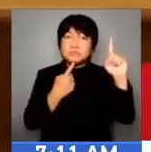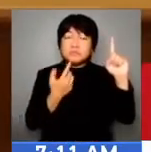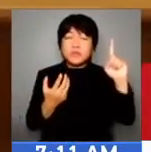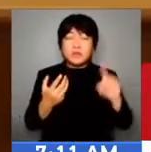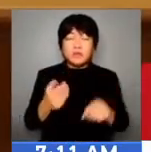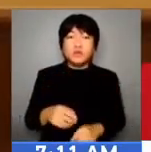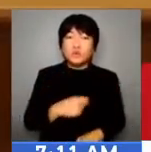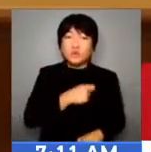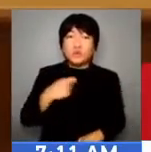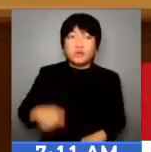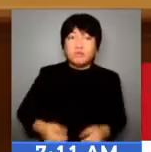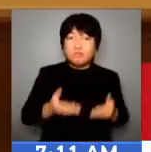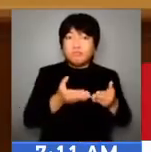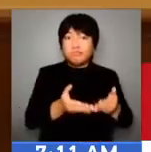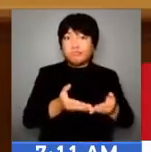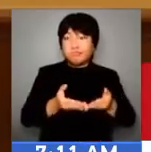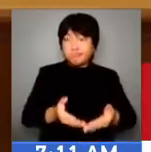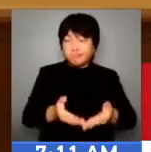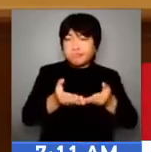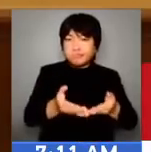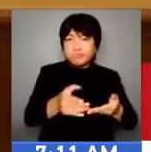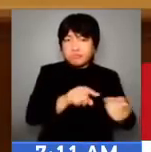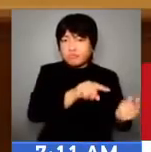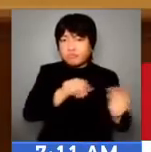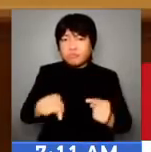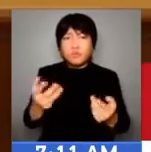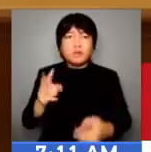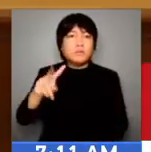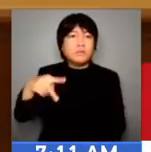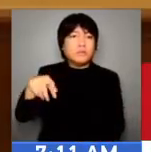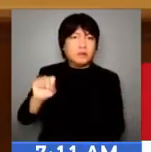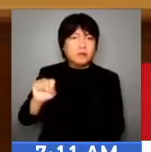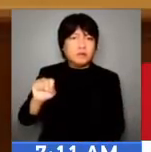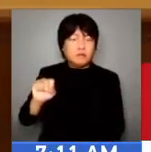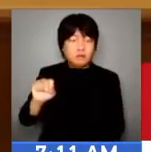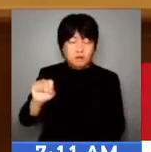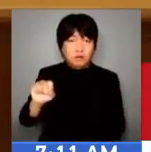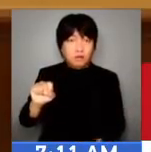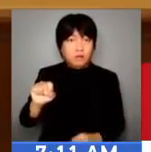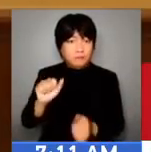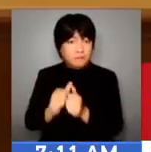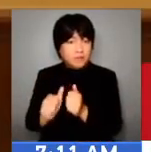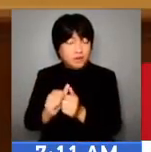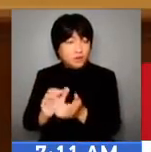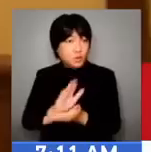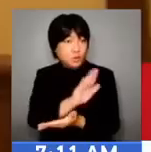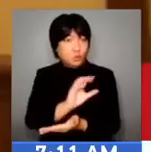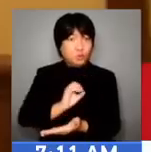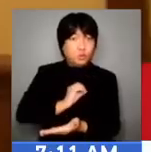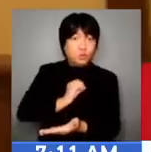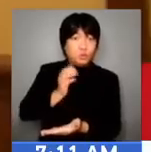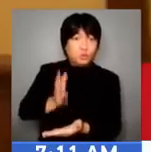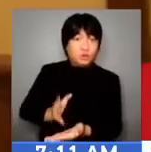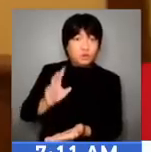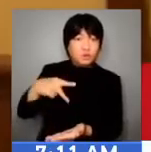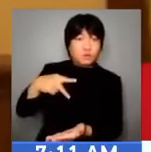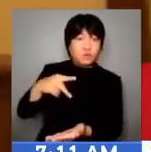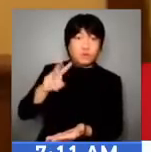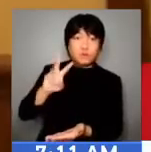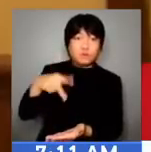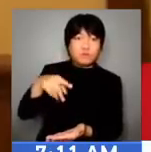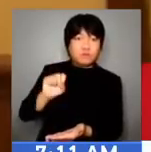because it claims it as its own. It's claiming, it's saying, akin ito. The US and its